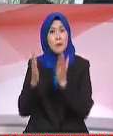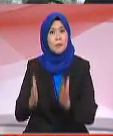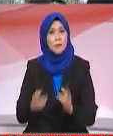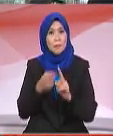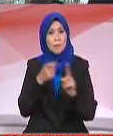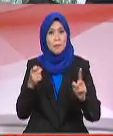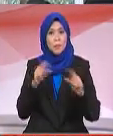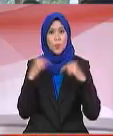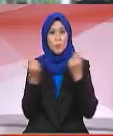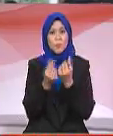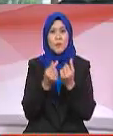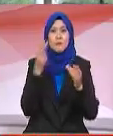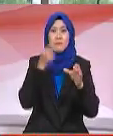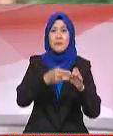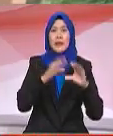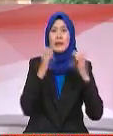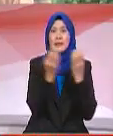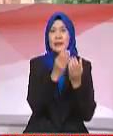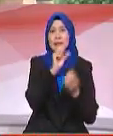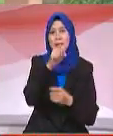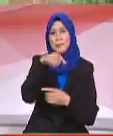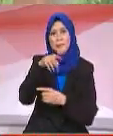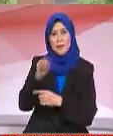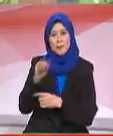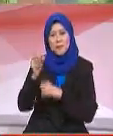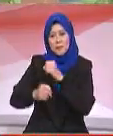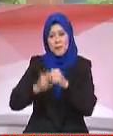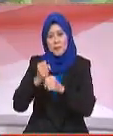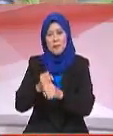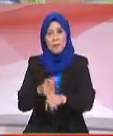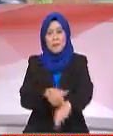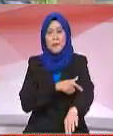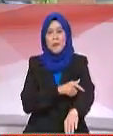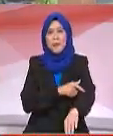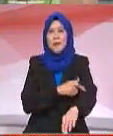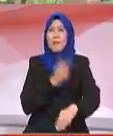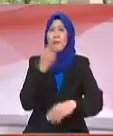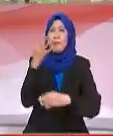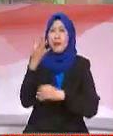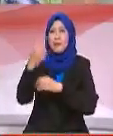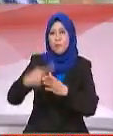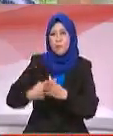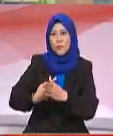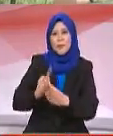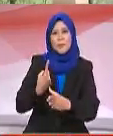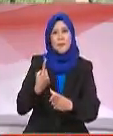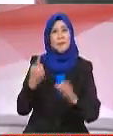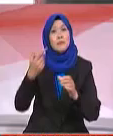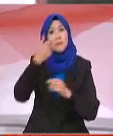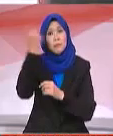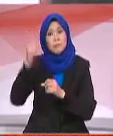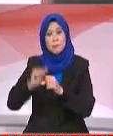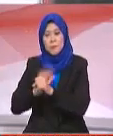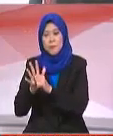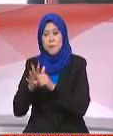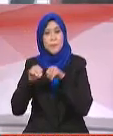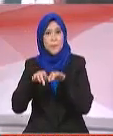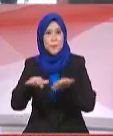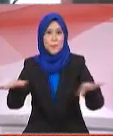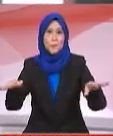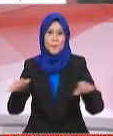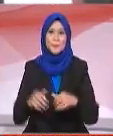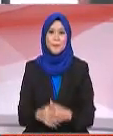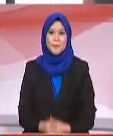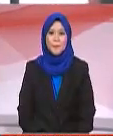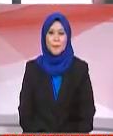pelajar yang telah mengikuti sesi kelas SPM tahunan terpanjang iaitu hampir 14 bulan gara-gara penularan pandemik